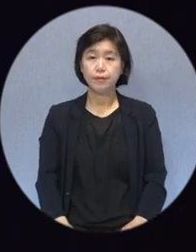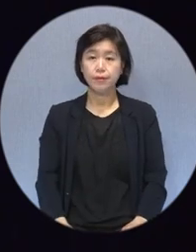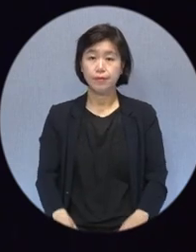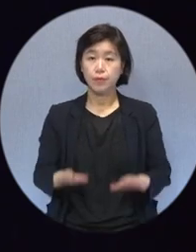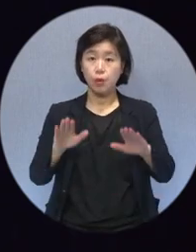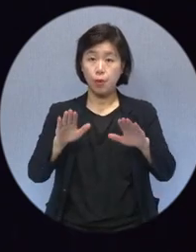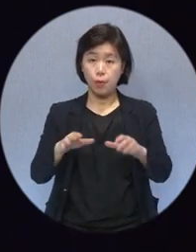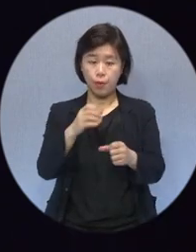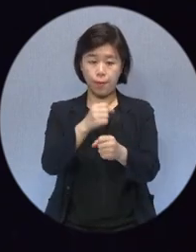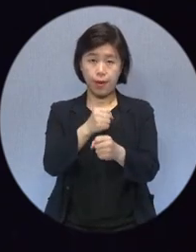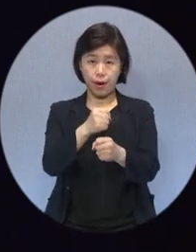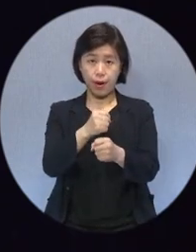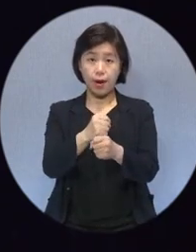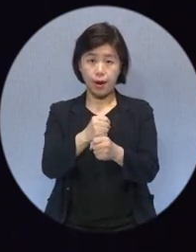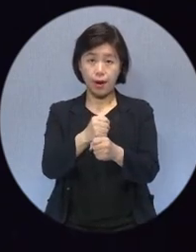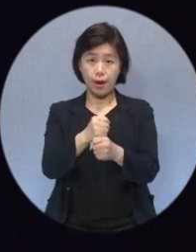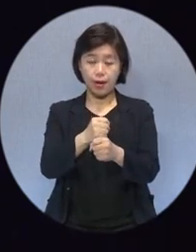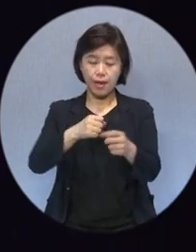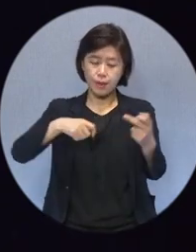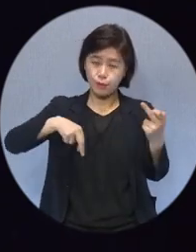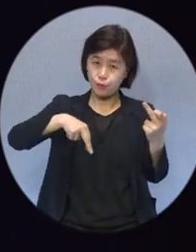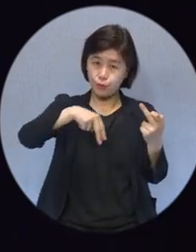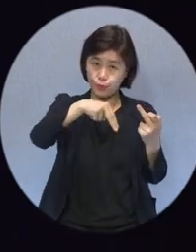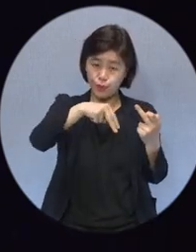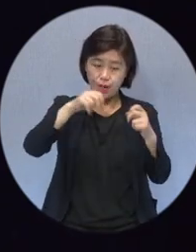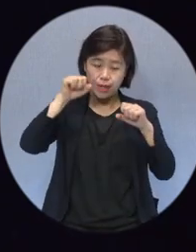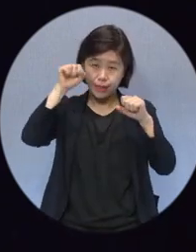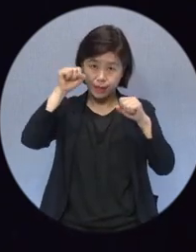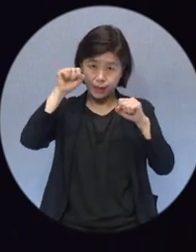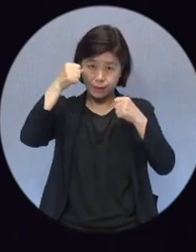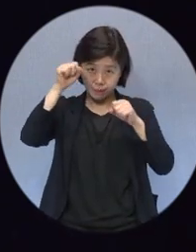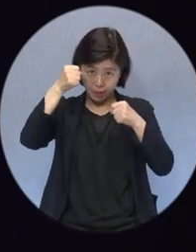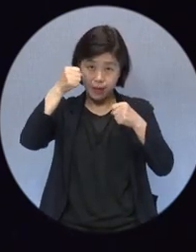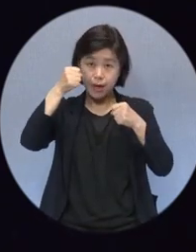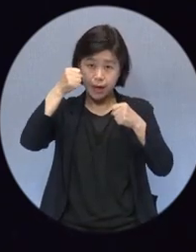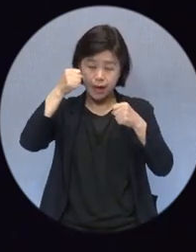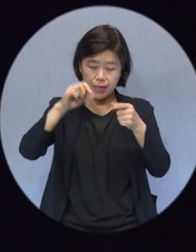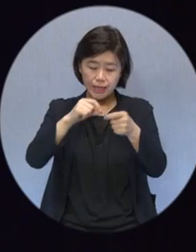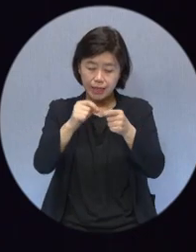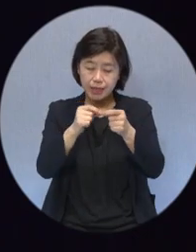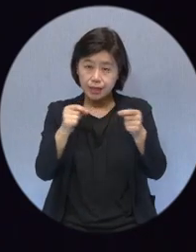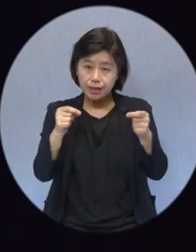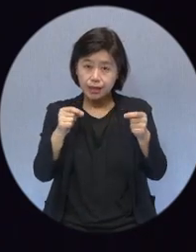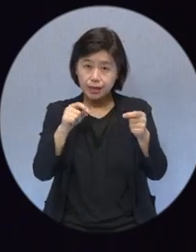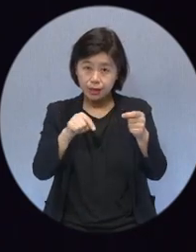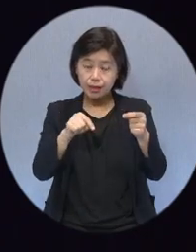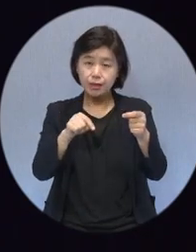오늘 만든 등산화 끈으로 짧게 이어진 인연이라면